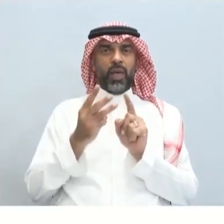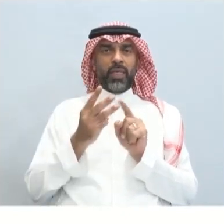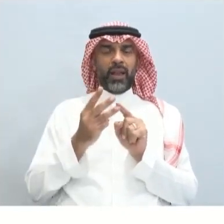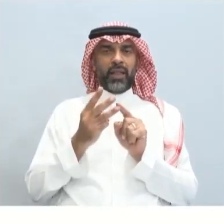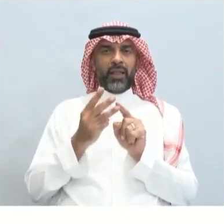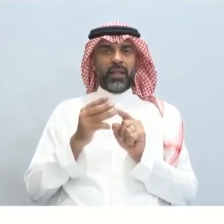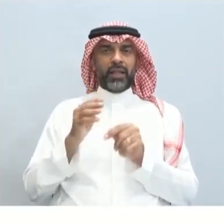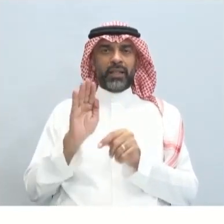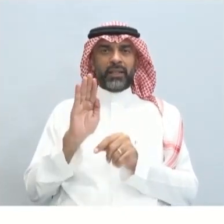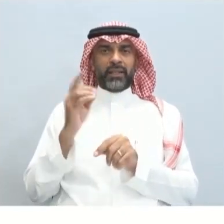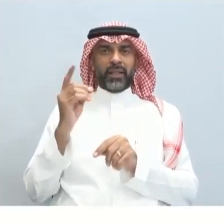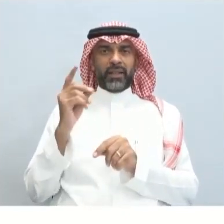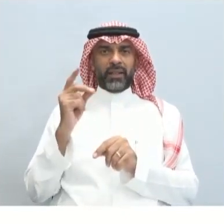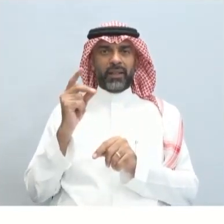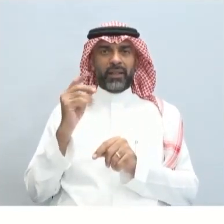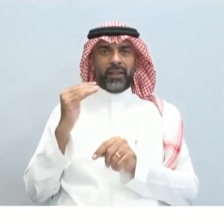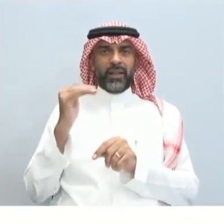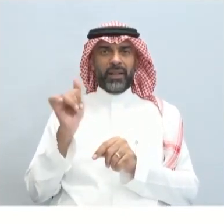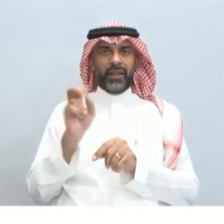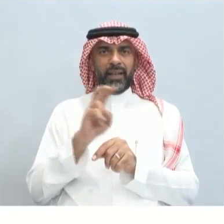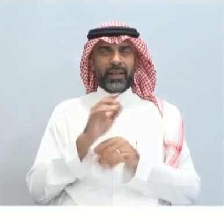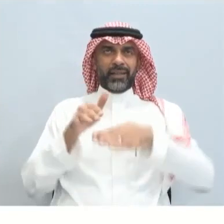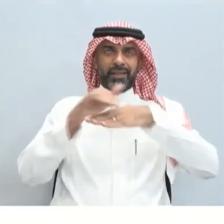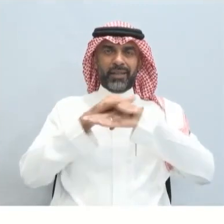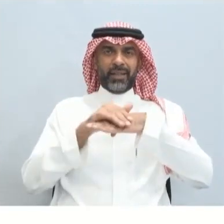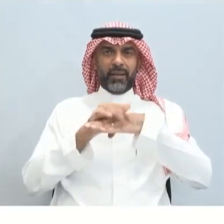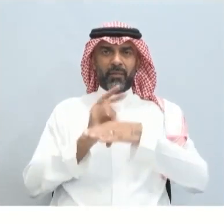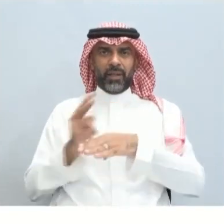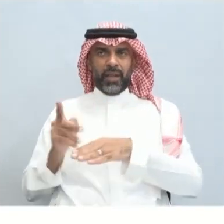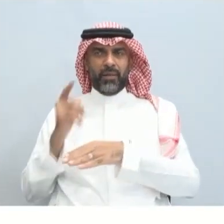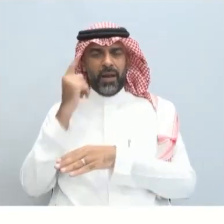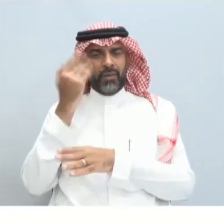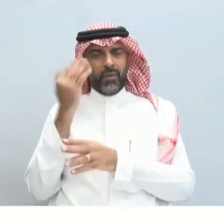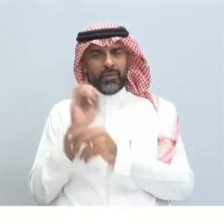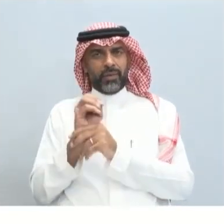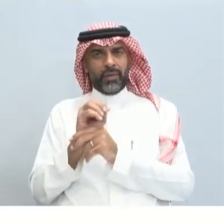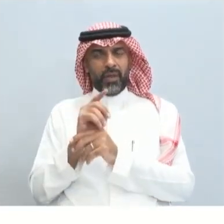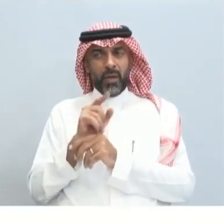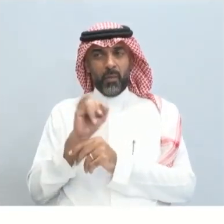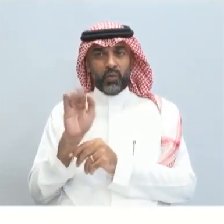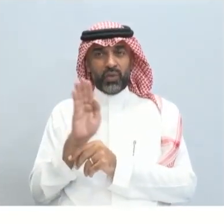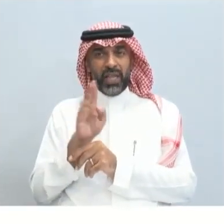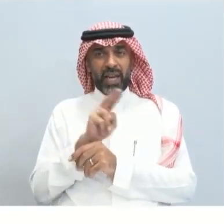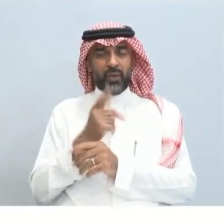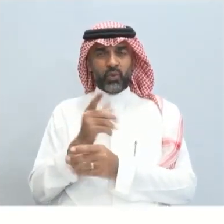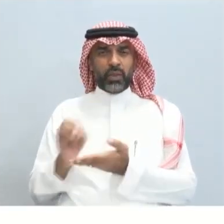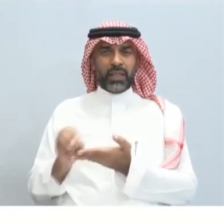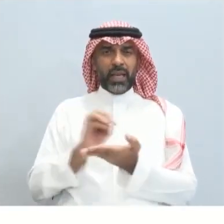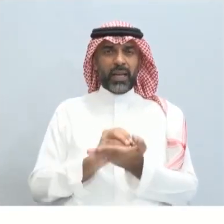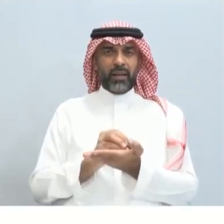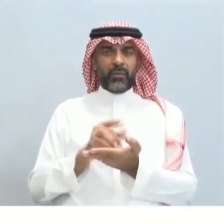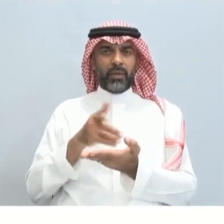الثلاث الموجه المستعرضه والطوليه والسطحيه عرفنا ان الموجات المستعرضه دائما تنتقل